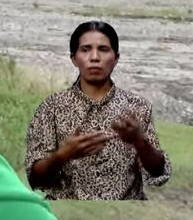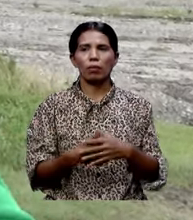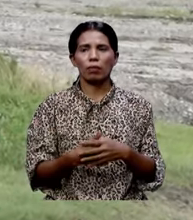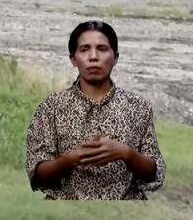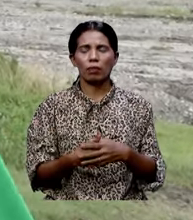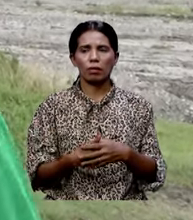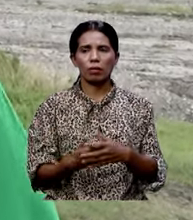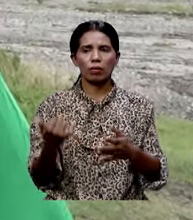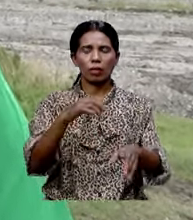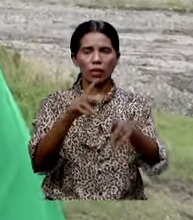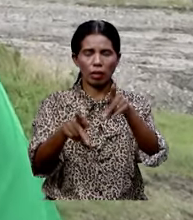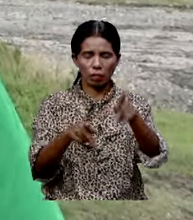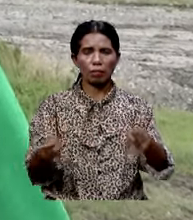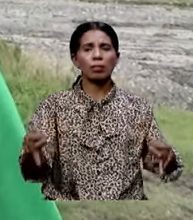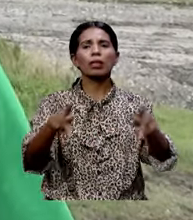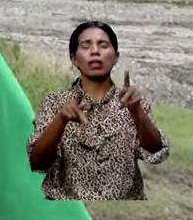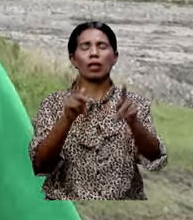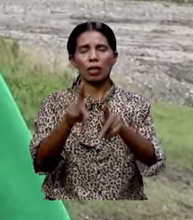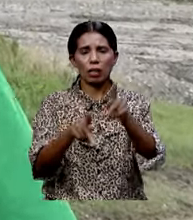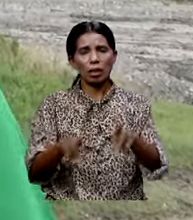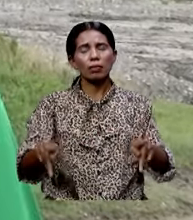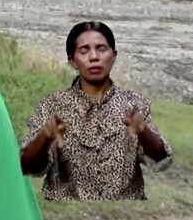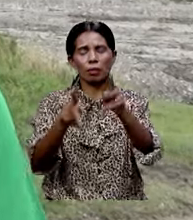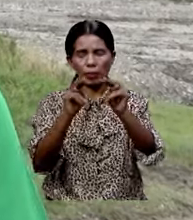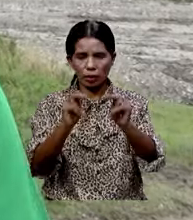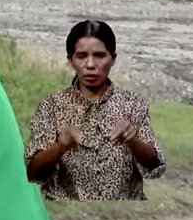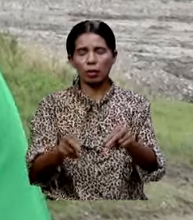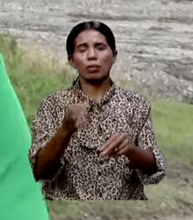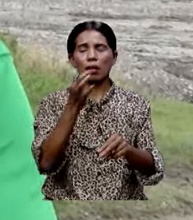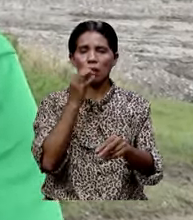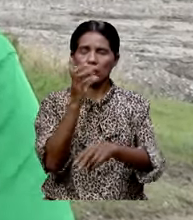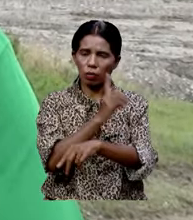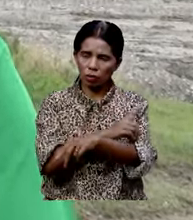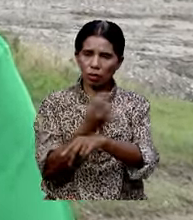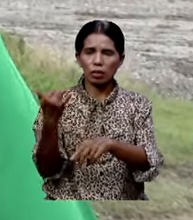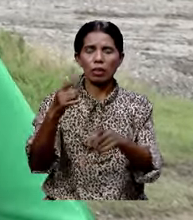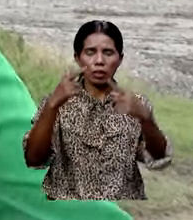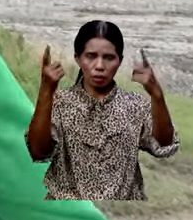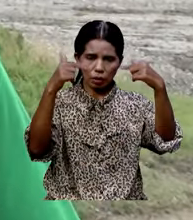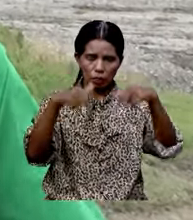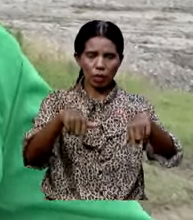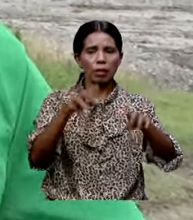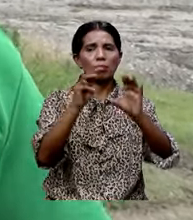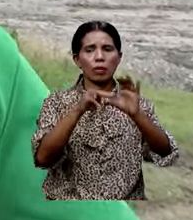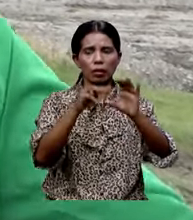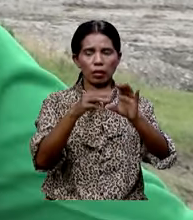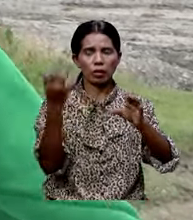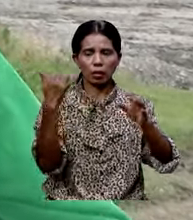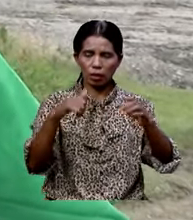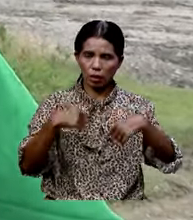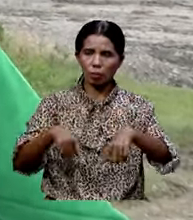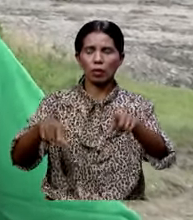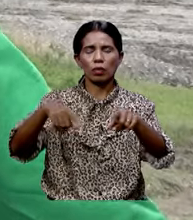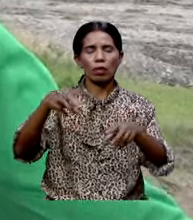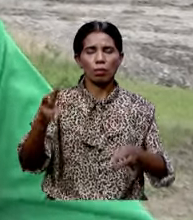nebe maka komunidade ser precisa pa consumo ninian lor lor então sira tem que mai mercado para cara kola koi sira fila quando